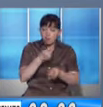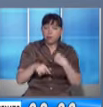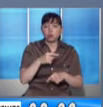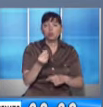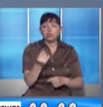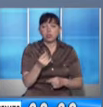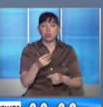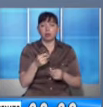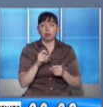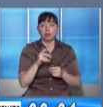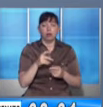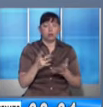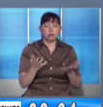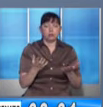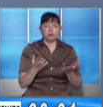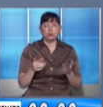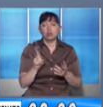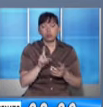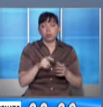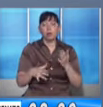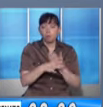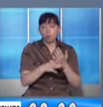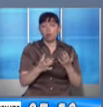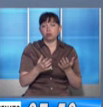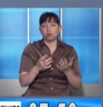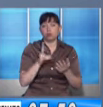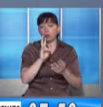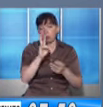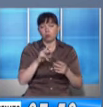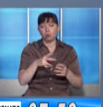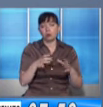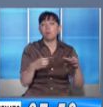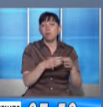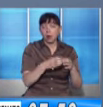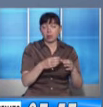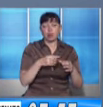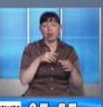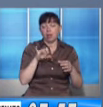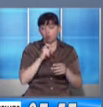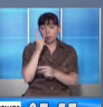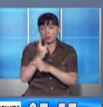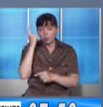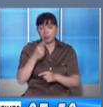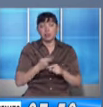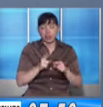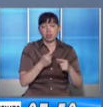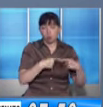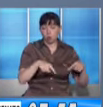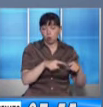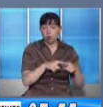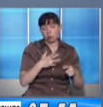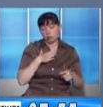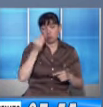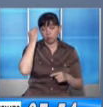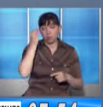concurent electoral sau un partid oarecare pentru ca să-l financeze. Evident că acest organ este unul care, deci, din